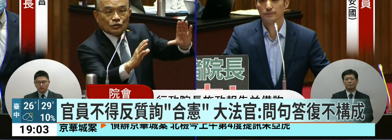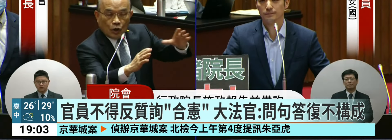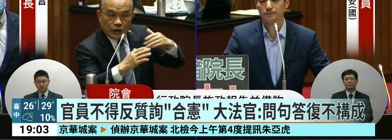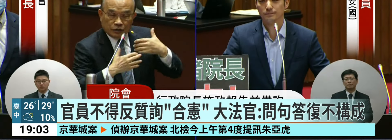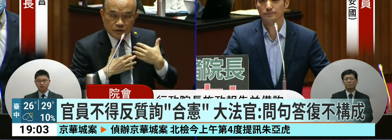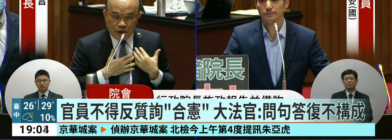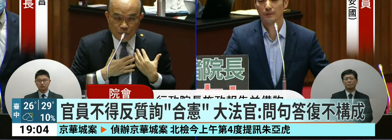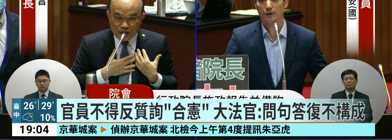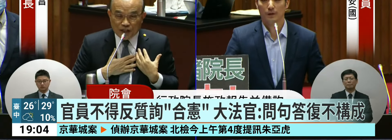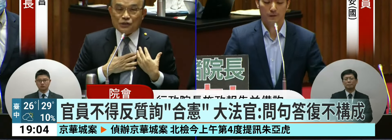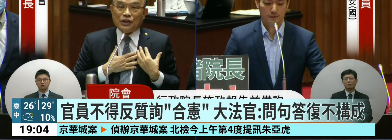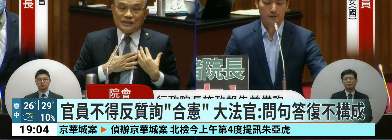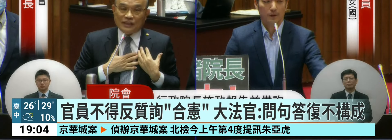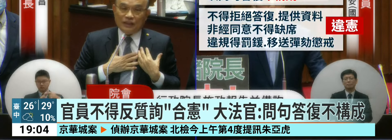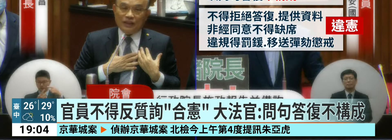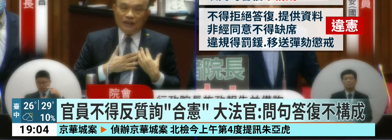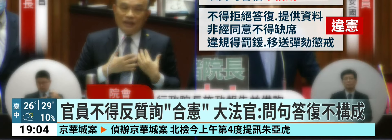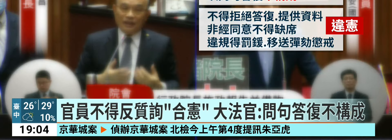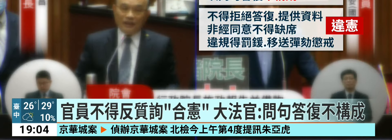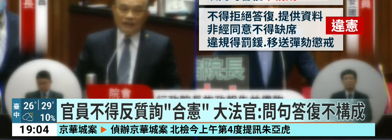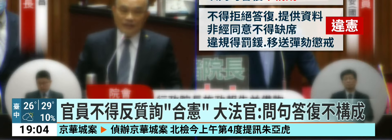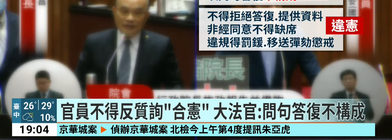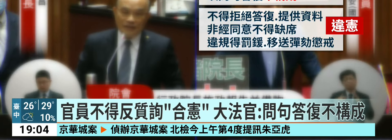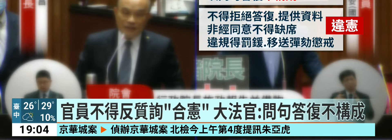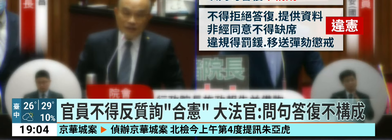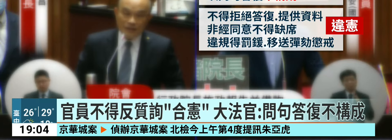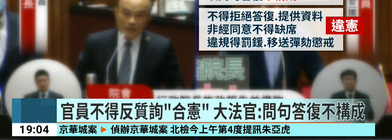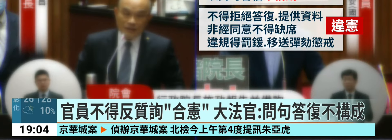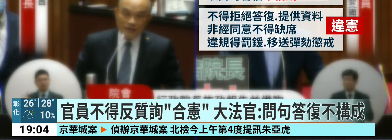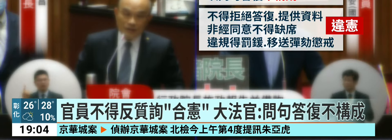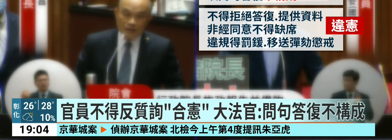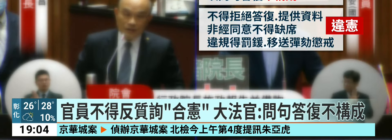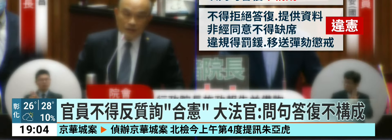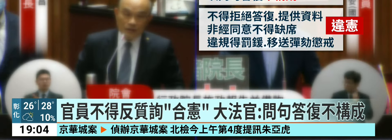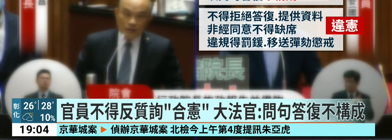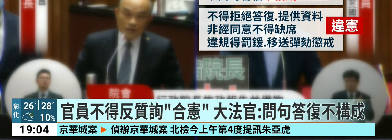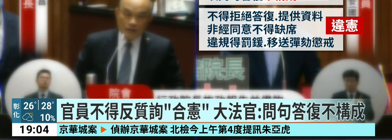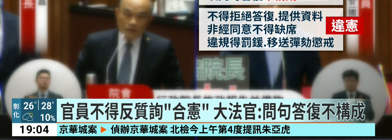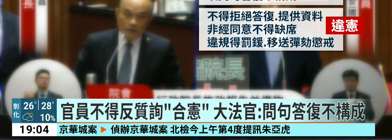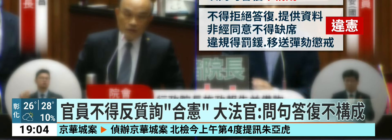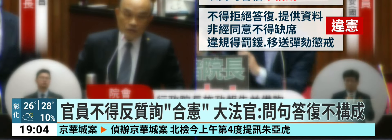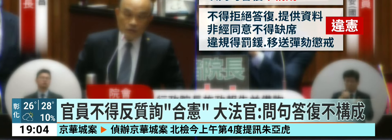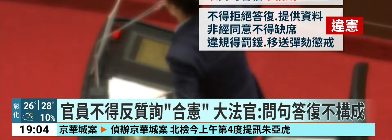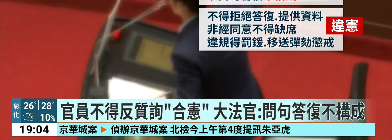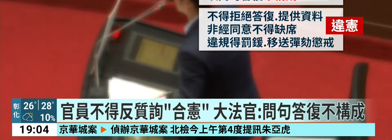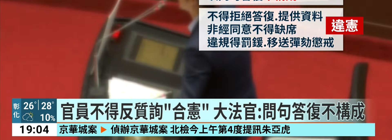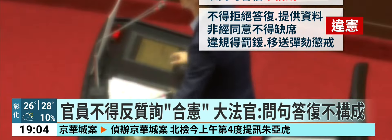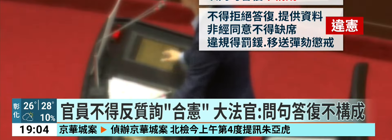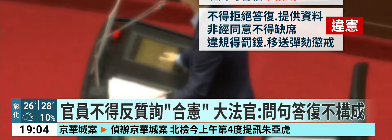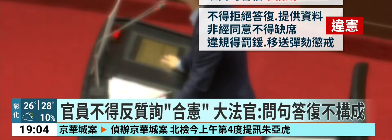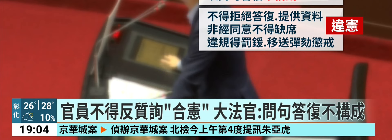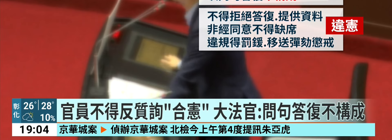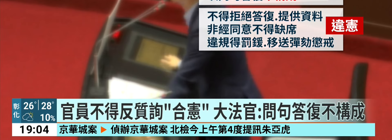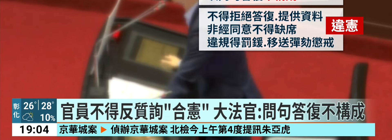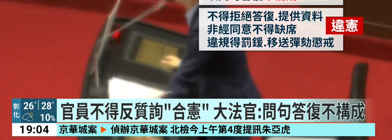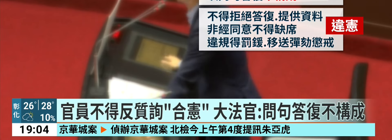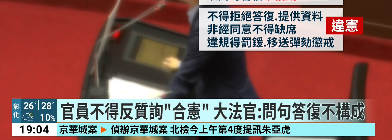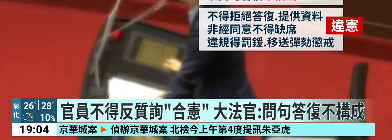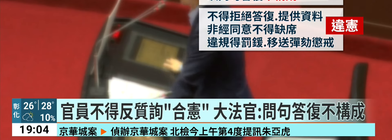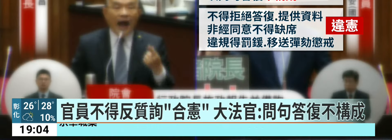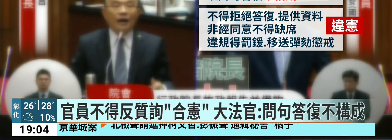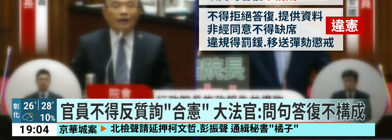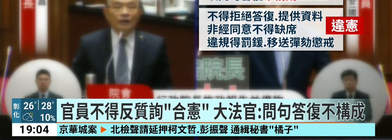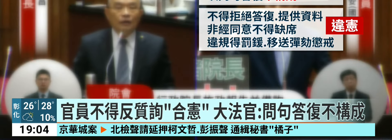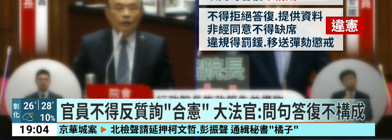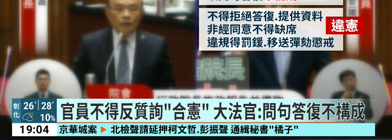义，尽管合宪，但大法官也说明以问句答复不构成反质询。质询部分针对不得拒绝答复、提供资料或